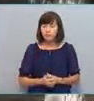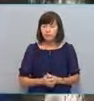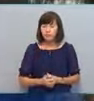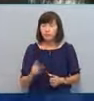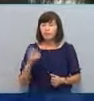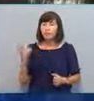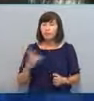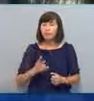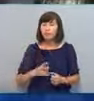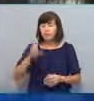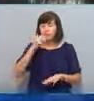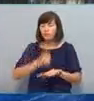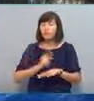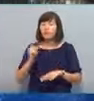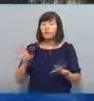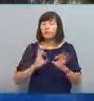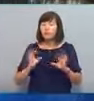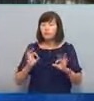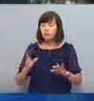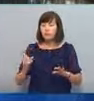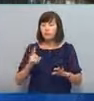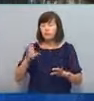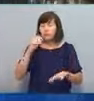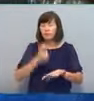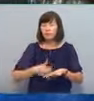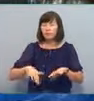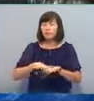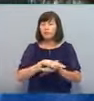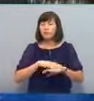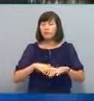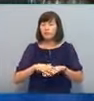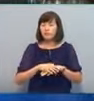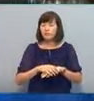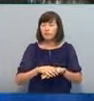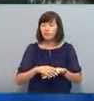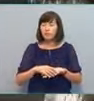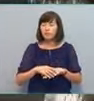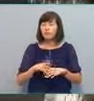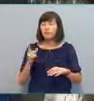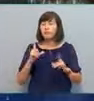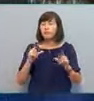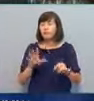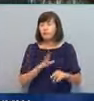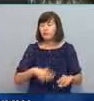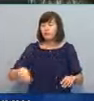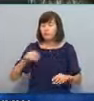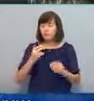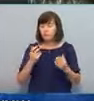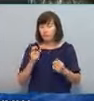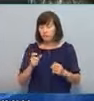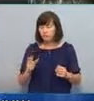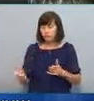халыққа не керек, елбасы не айтты, елбасы бүткіл халыққа не айтып кетті, соның бәрін бұл